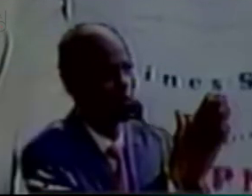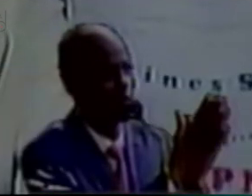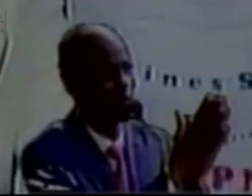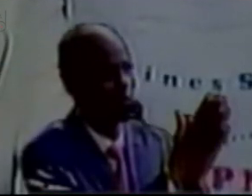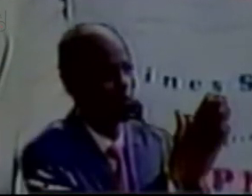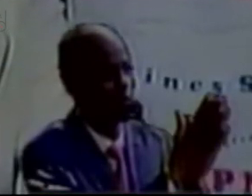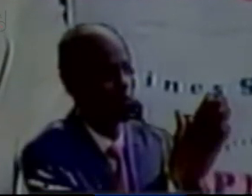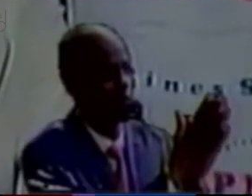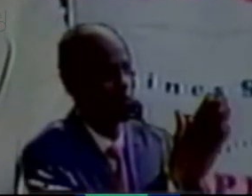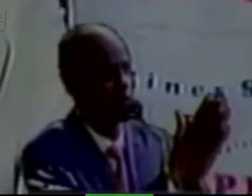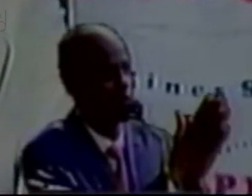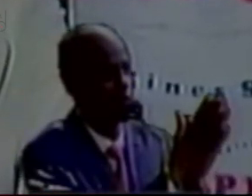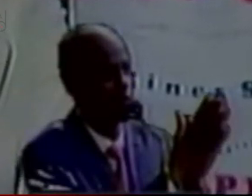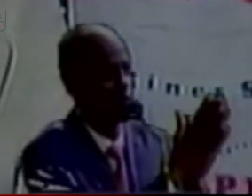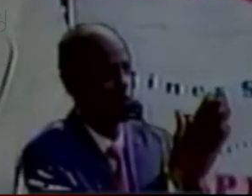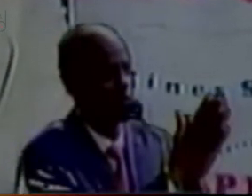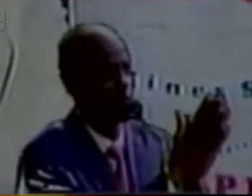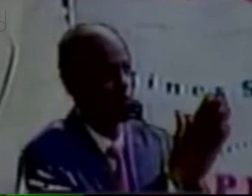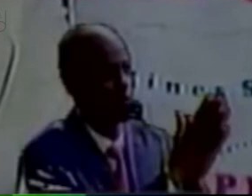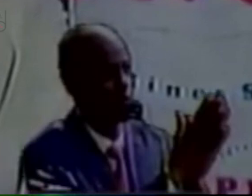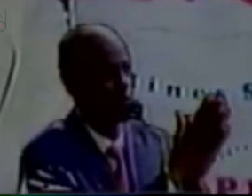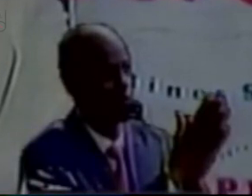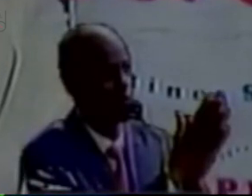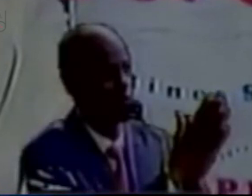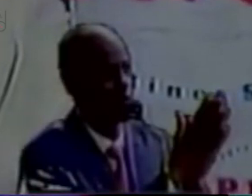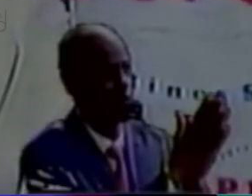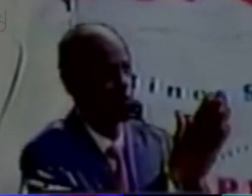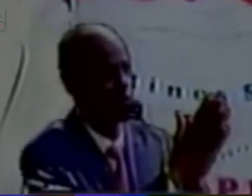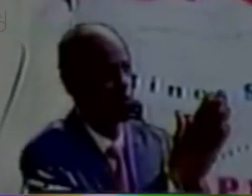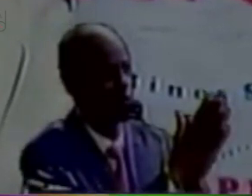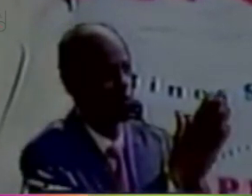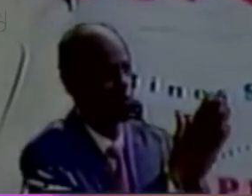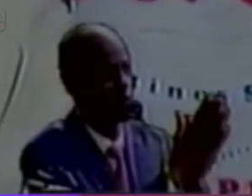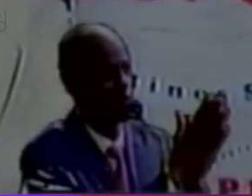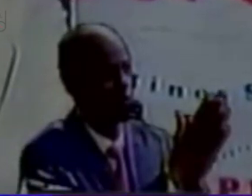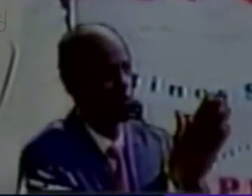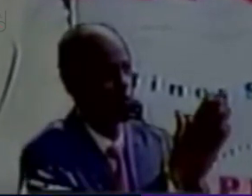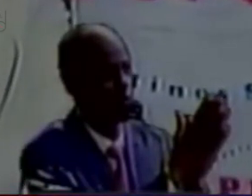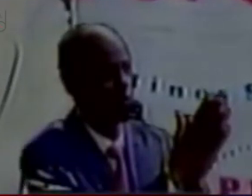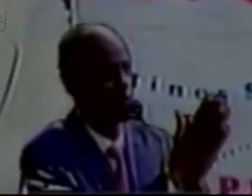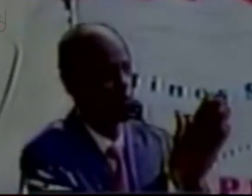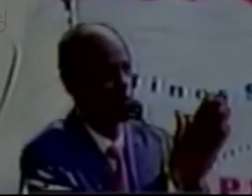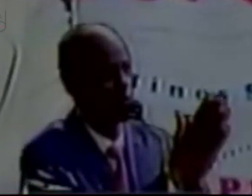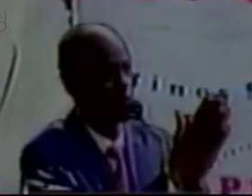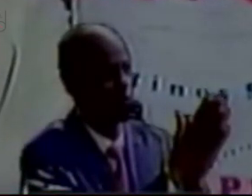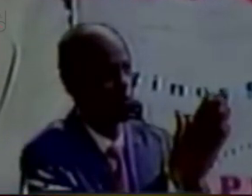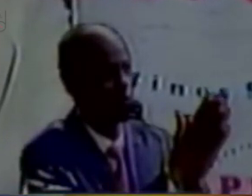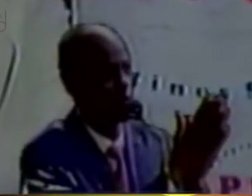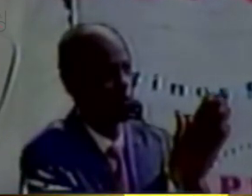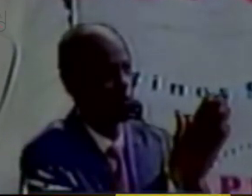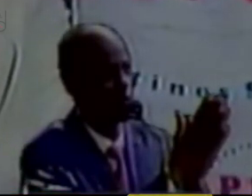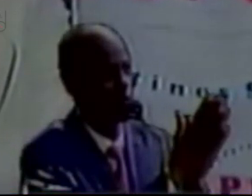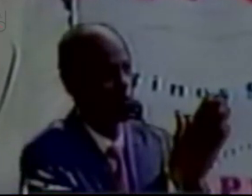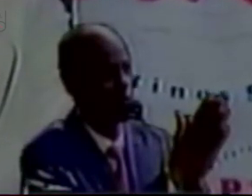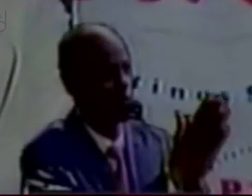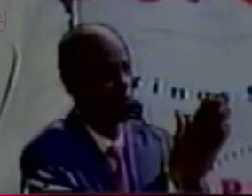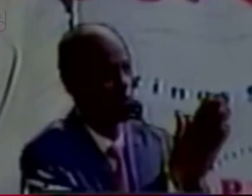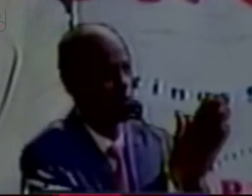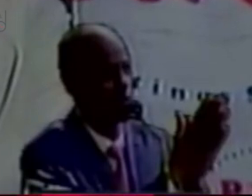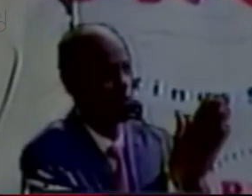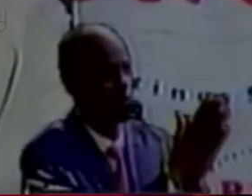de réaliser la mission PNCS comme ça doit. Dans l'idée pour nous encourager le travail, ça veut dire d'avoir